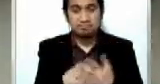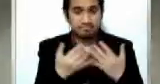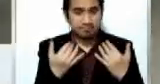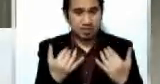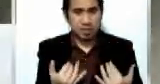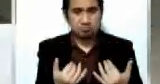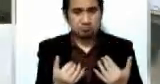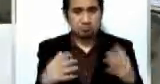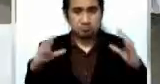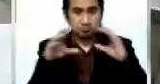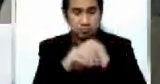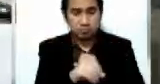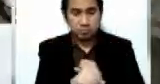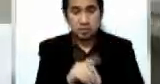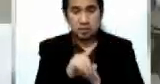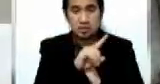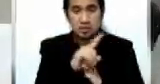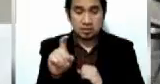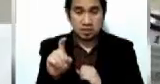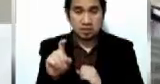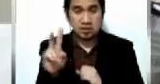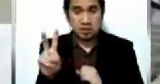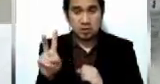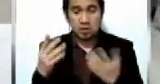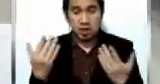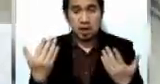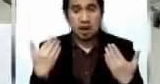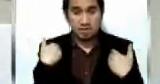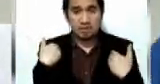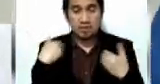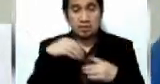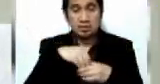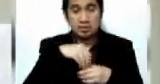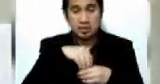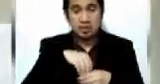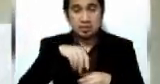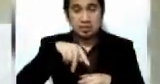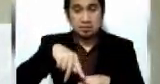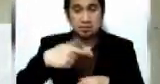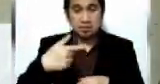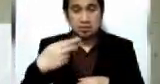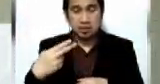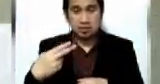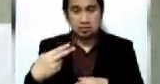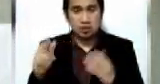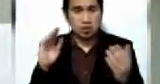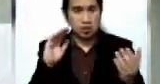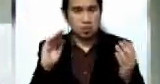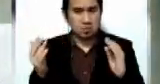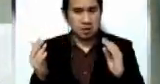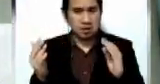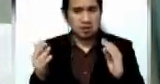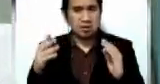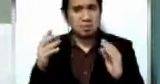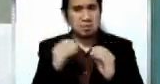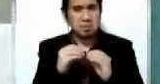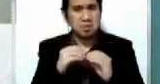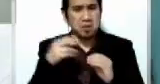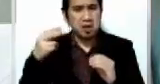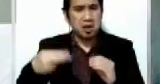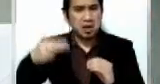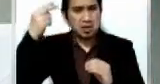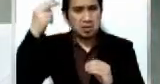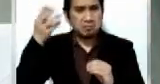102 COVID patient ang naka-admit ngayon sa PGH. Malaking pagsipa ito kumpara sa monthly average na 70 to 80